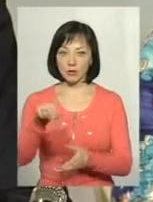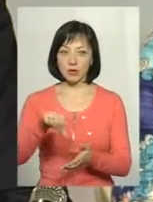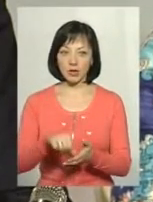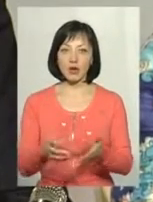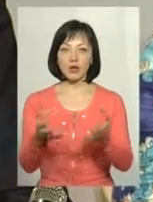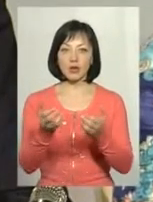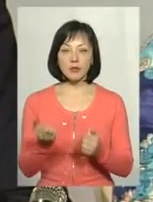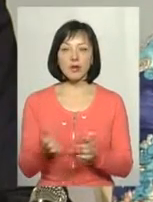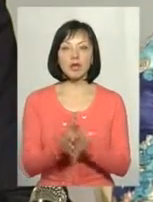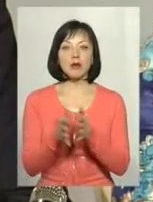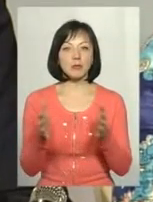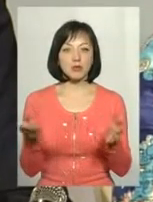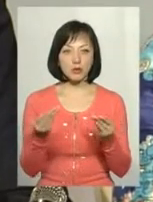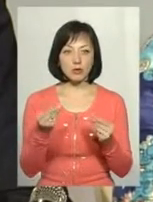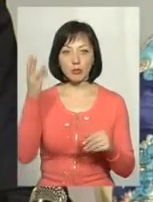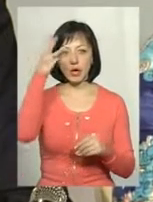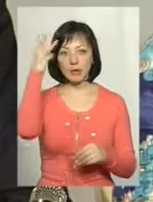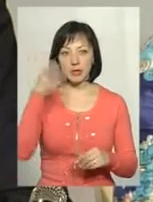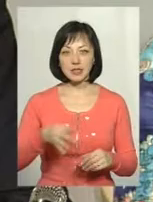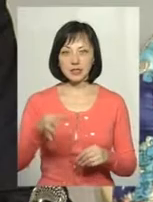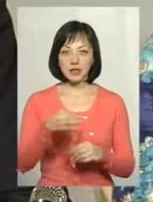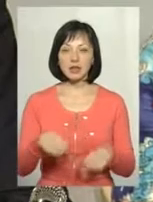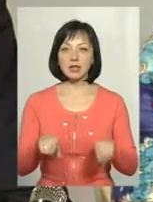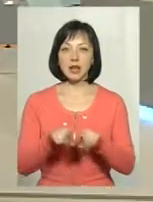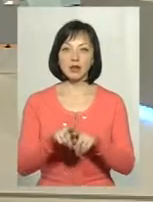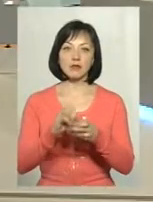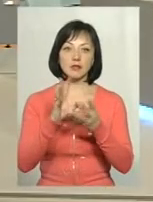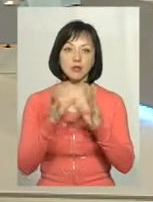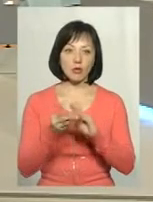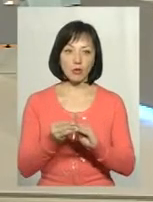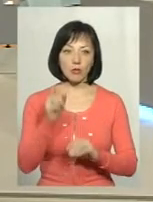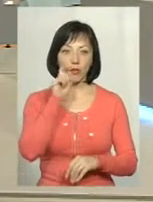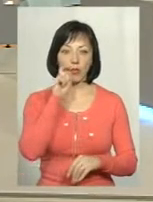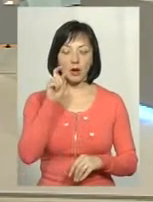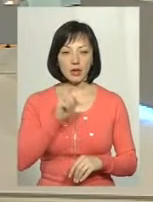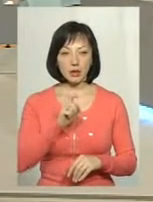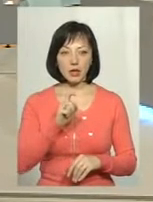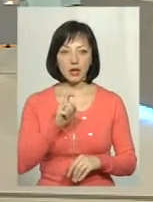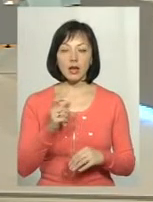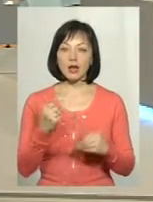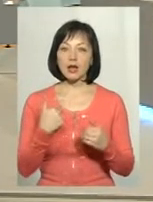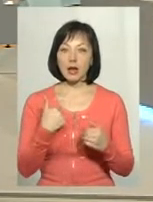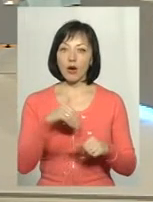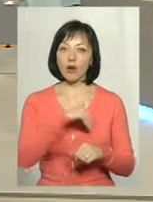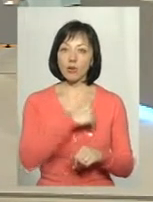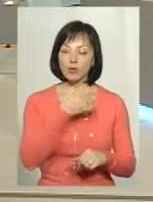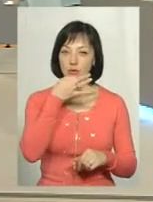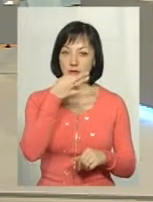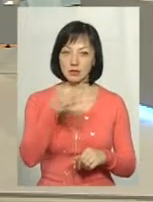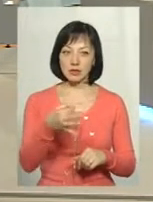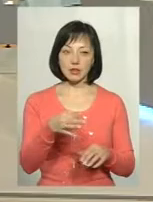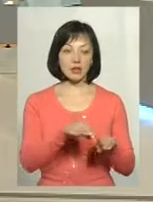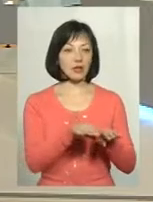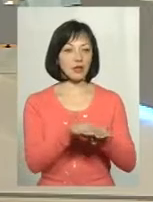отримали найбільше коштів і по Хмельницькій області, і також в цілому по Україні. Отже, в цілому я хочу відмітити